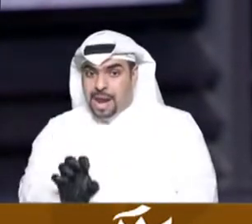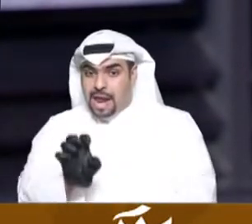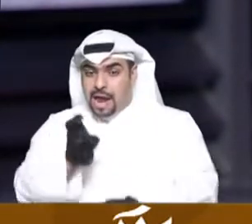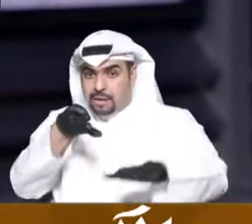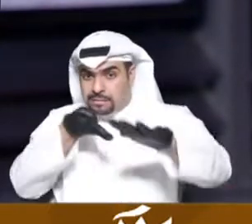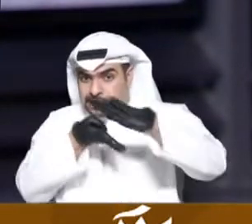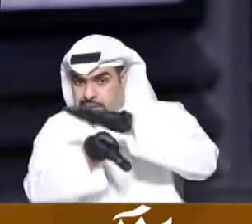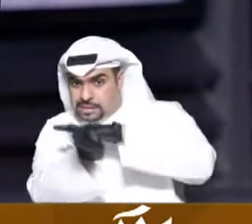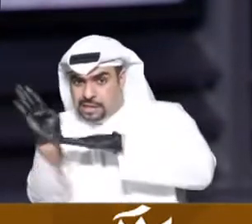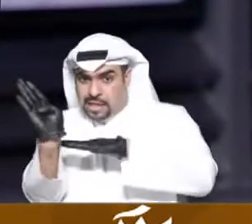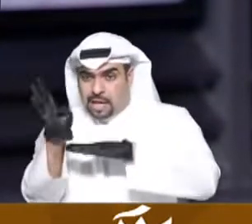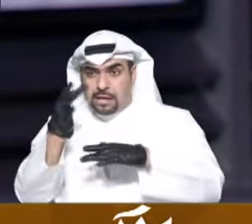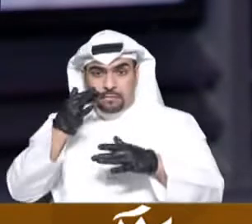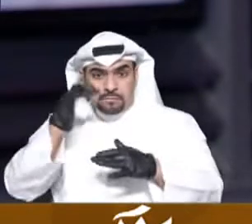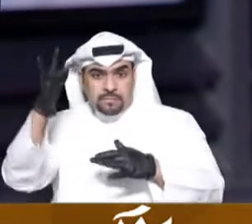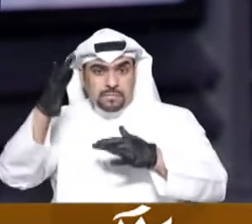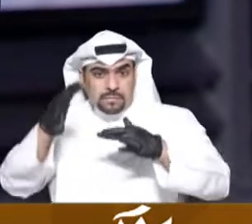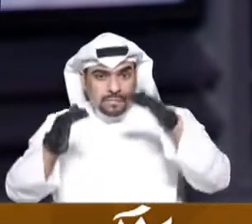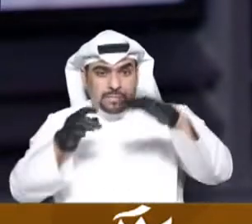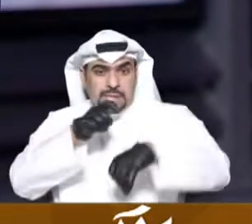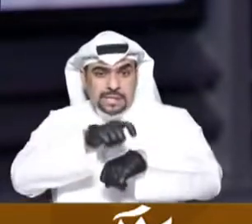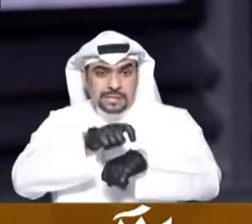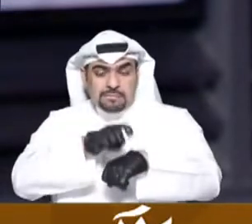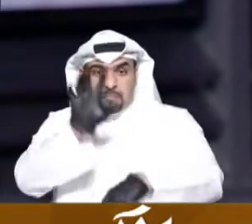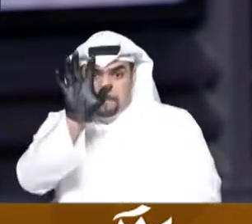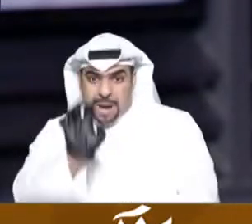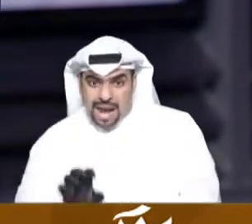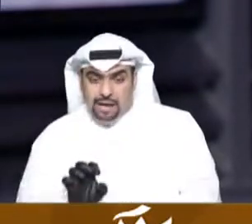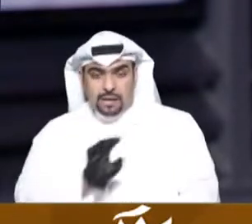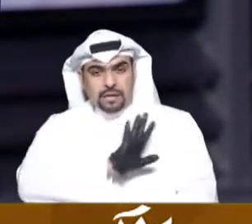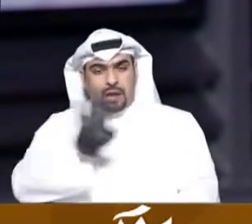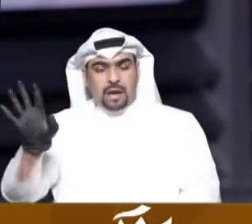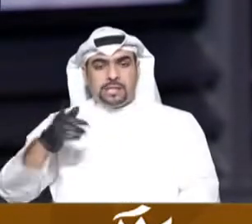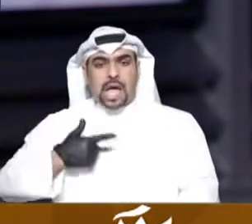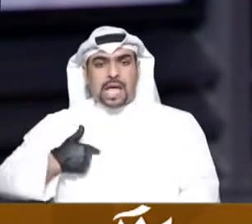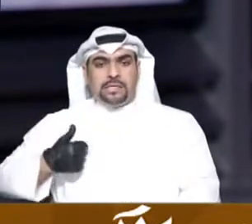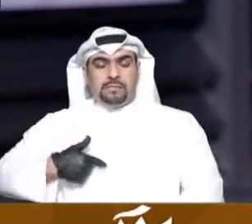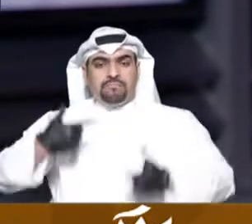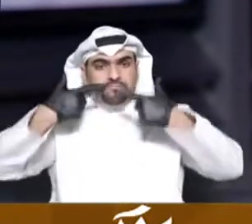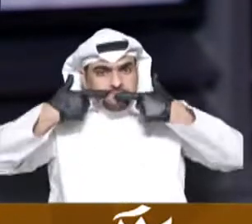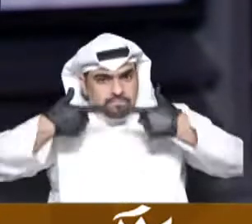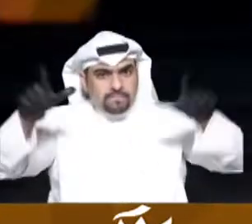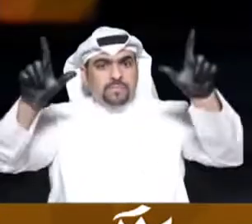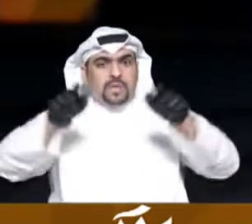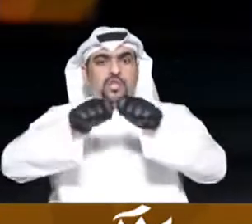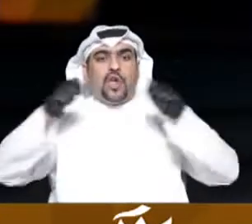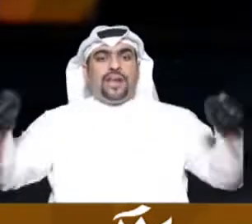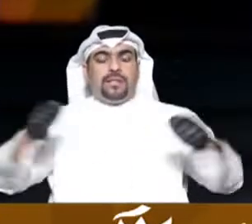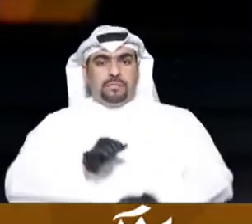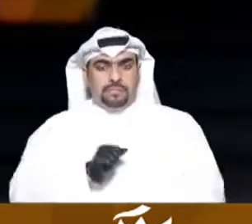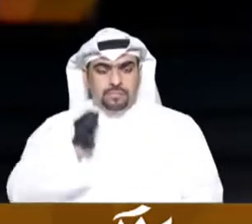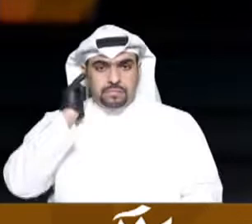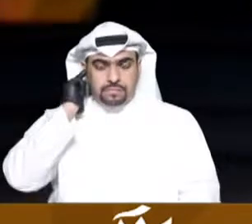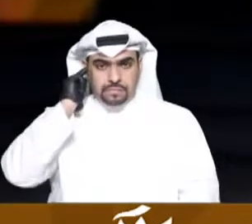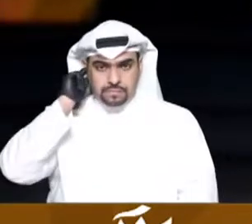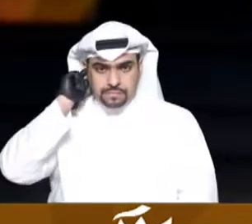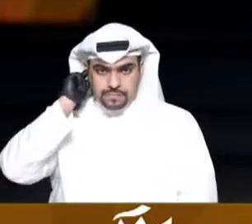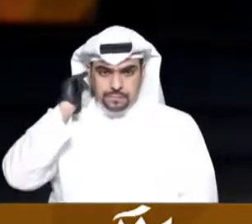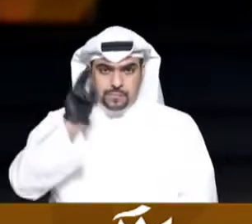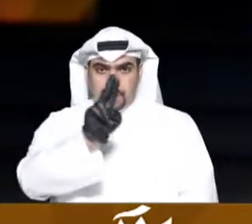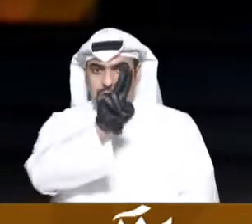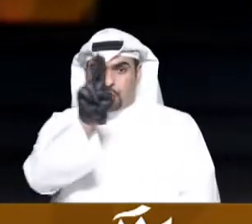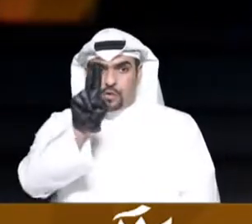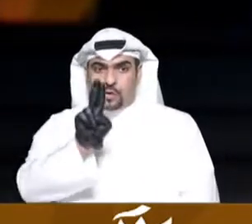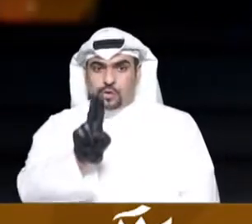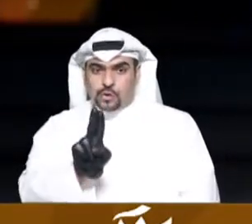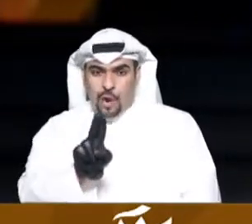الحجز او الحجر المنزلي والحظر الجزئي. طيب فيما يتعلق بنشر الاسماء اليوم يعني احنا نعرف انه هذا ردع